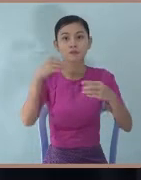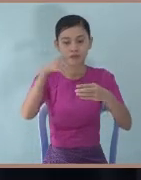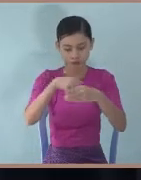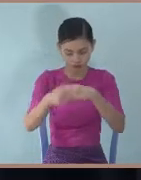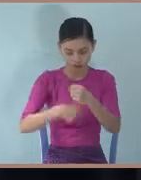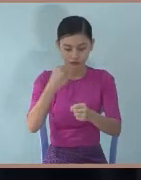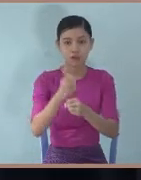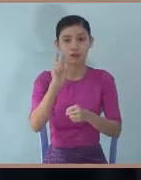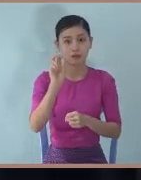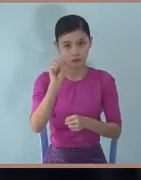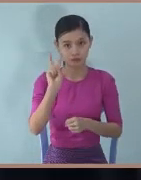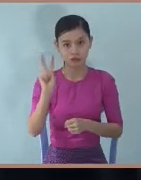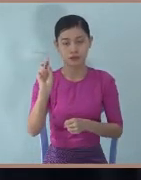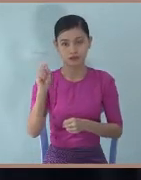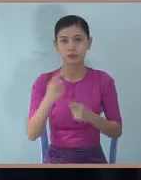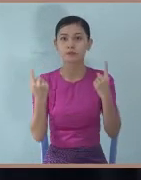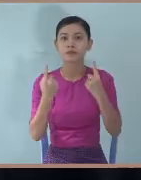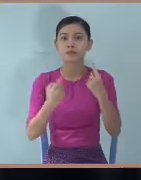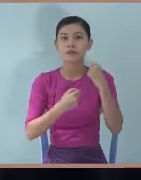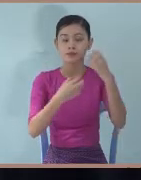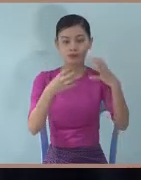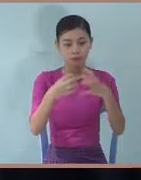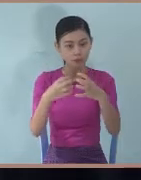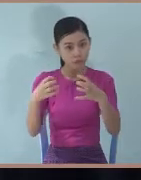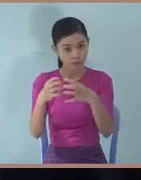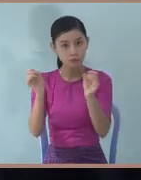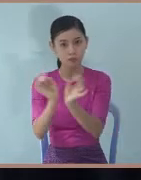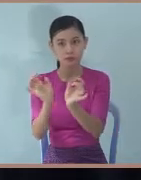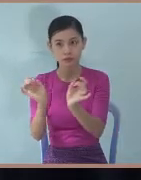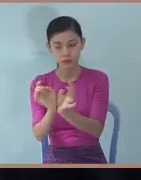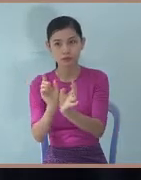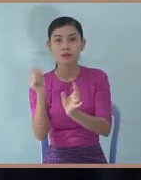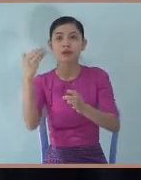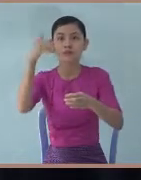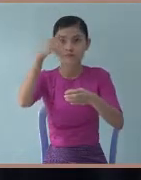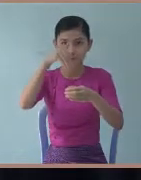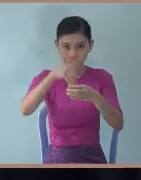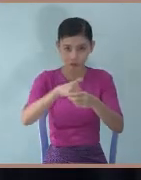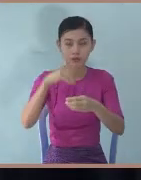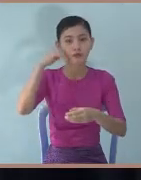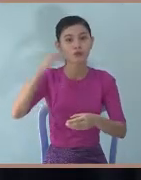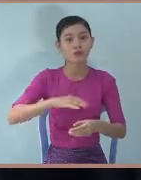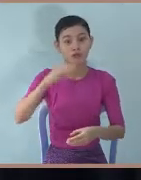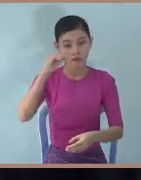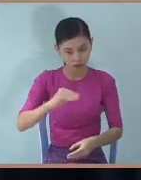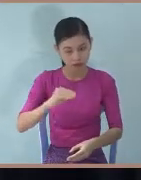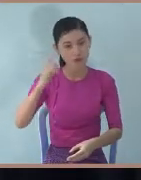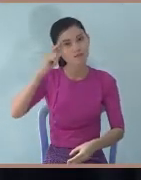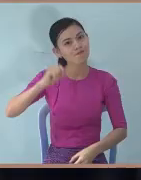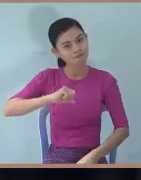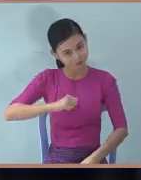မင်္ဂလာပါရှင်။လွန်ခဲ့2020ပါတီစိုဒီမိုကရေစီထွေထွေရွေးကောက်ပွဲကြီးမှာဝင်ရောက်ရှင်ပြိုင်ကြမဲ့နိုင်ငံရေးပါတီတွေကိုပထမ